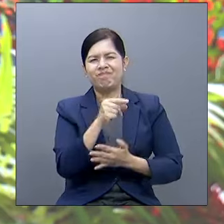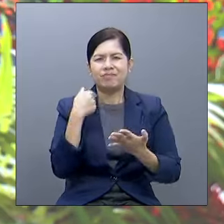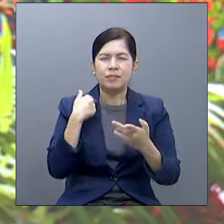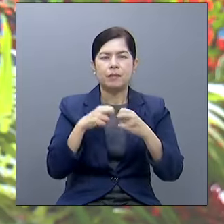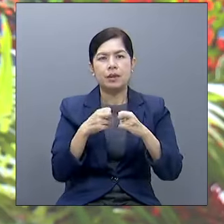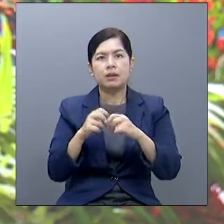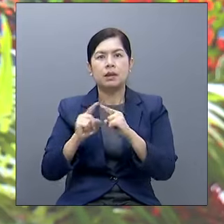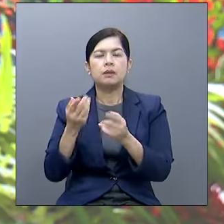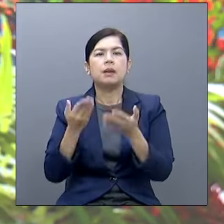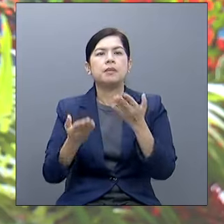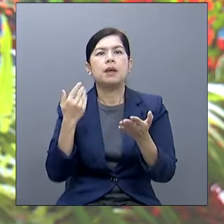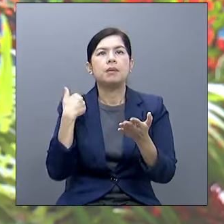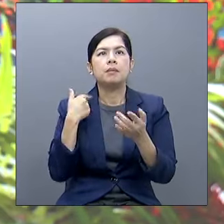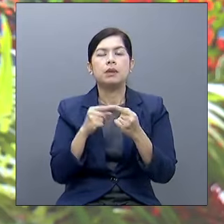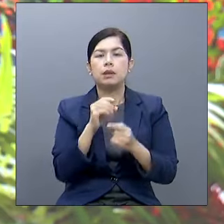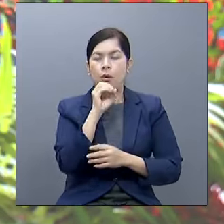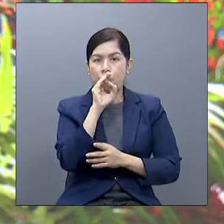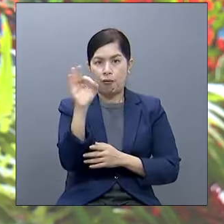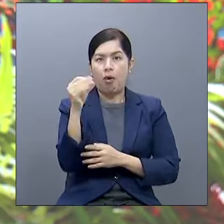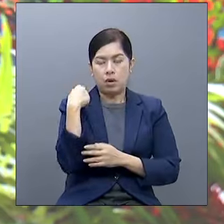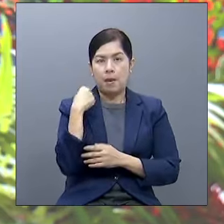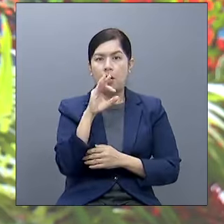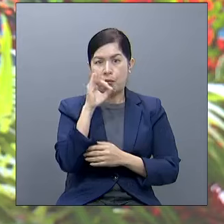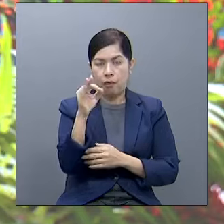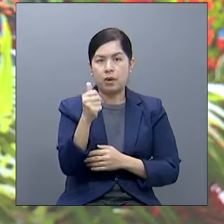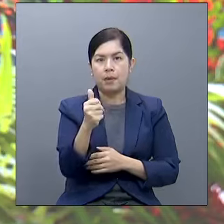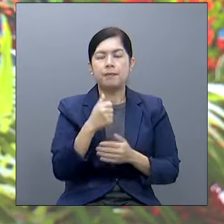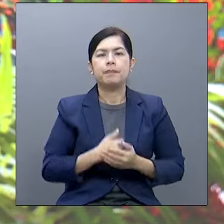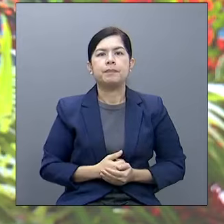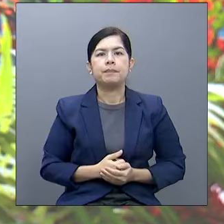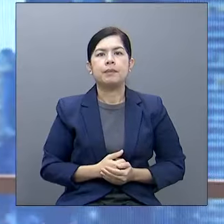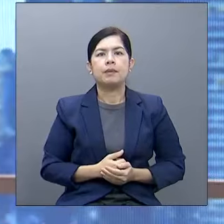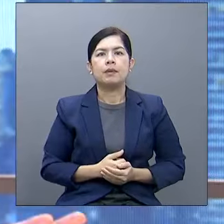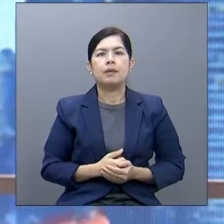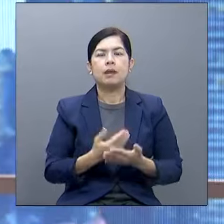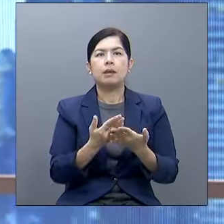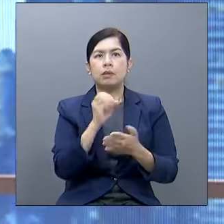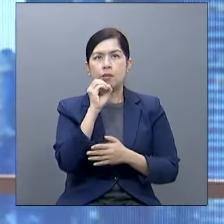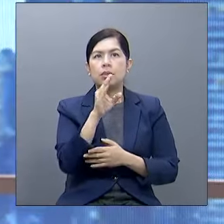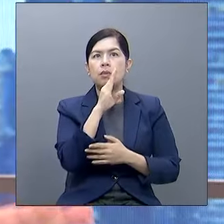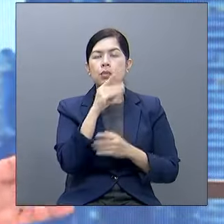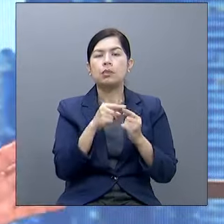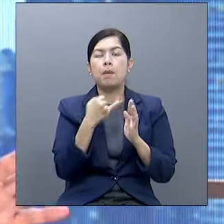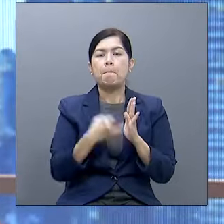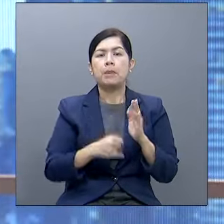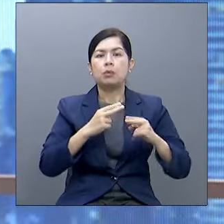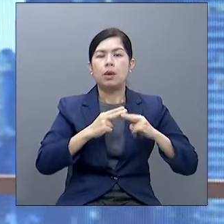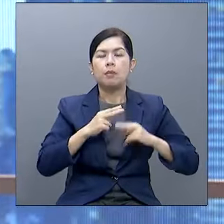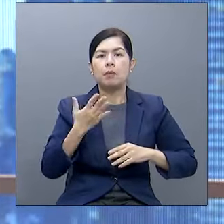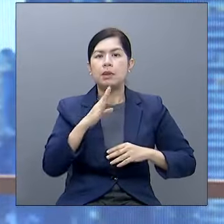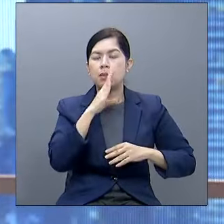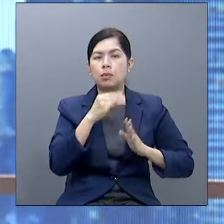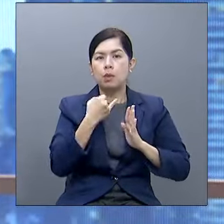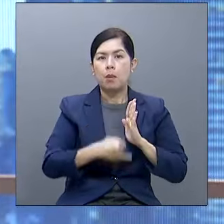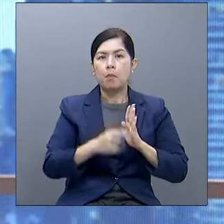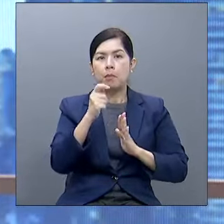รณีสามารถแจ้งความก่อนได้ไหมคะเป็นคนที่ไปเห็นเหตุการณ ์ต้องบอกงี้ครับเรื่องนี้อย่างที่บอกเมื่อไม่ใช่ความผิดต่อส่วนตัวเป็นความผิดอาญาแผ่นดิน